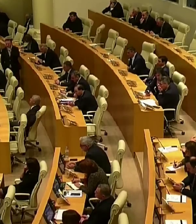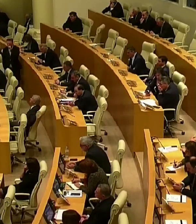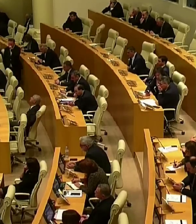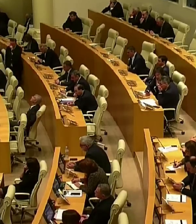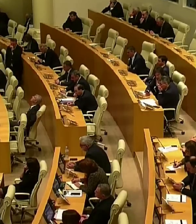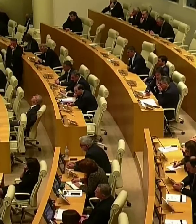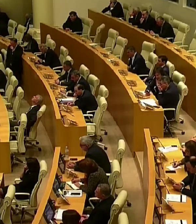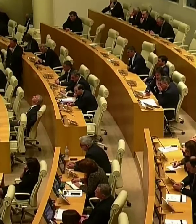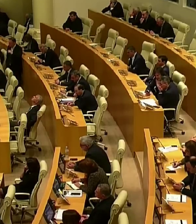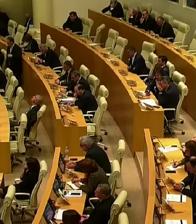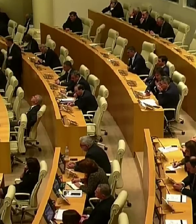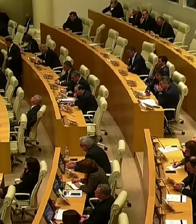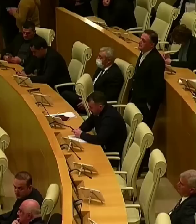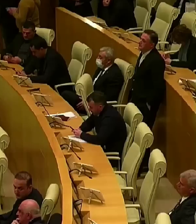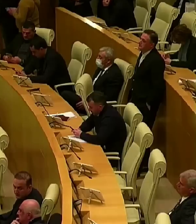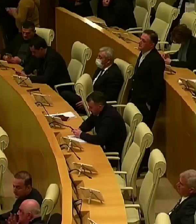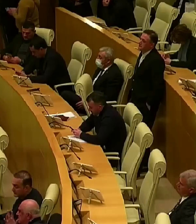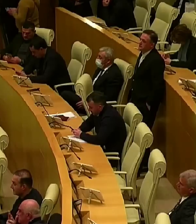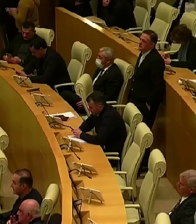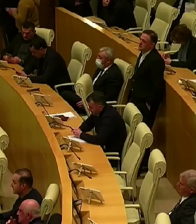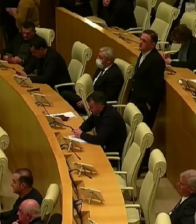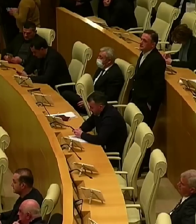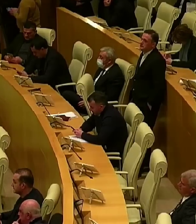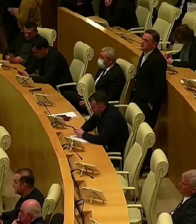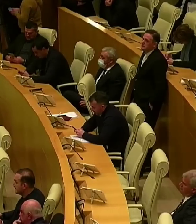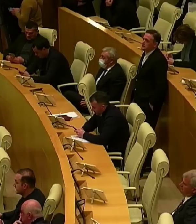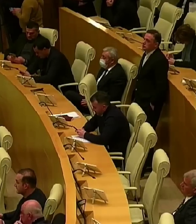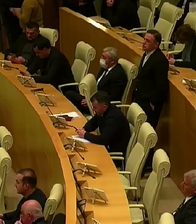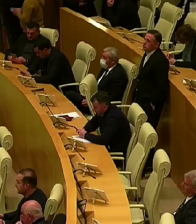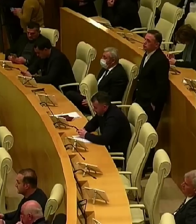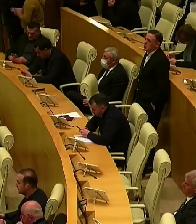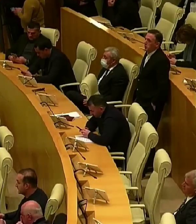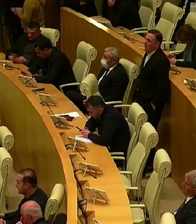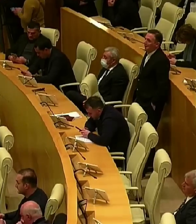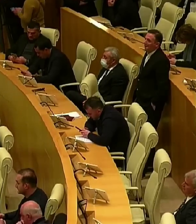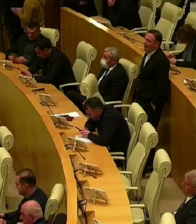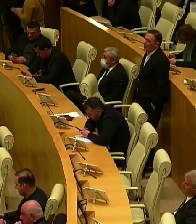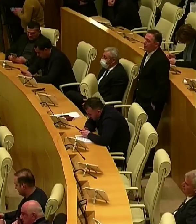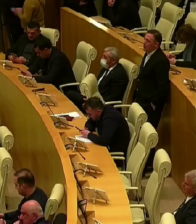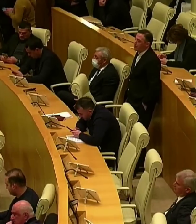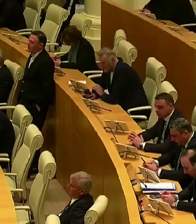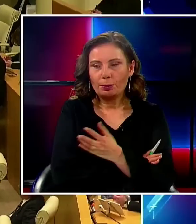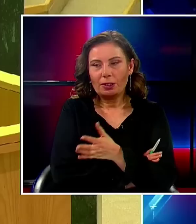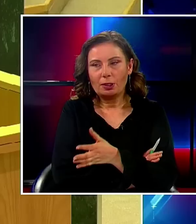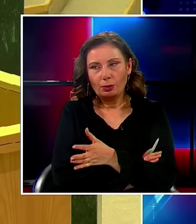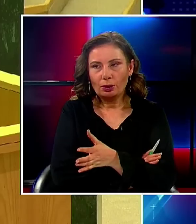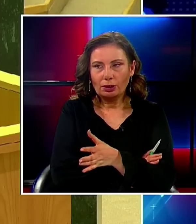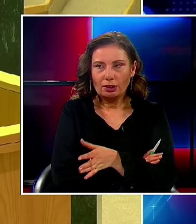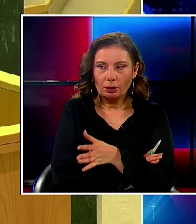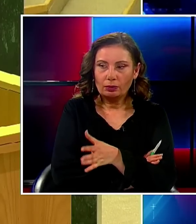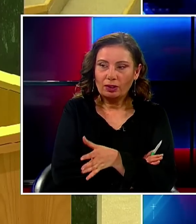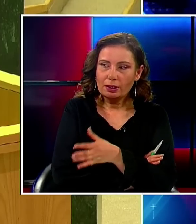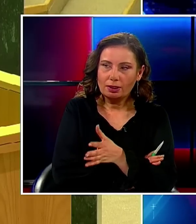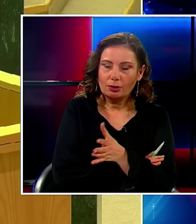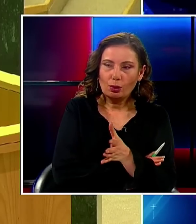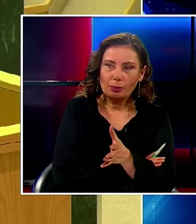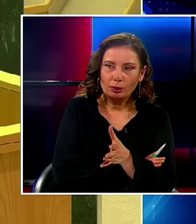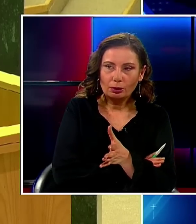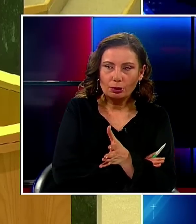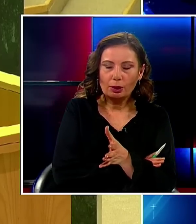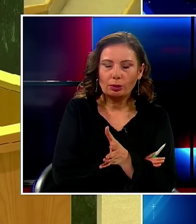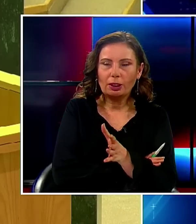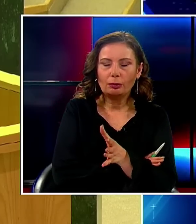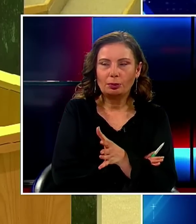ბატონო, ადამიანის მეორე სწრაფ ჩამოვაშოროთ ეს ხალხი ძალაუფლებას. ქალდონ სალომე, თქვენ დაგისვათ უფრო სპეციფიურ კითხვას, ყვას, რასაც